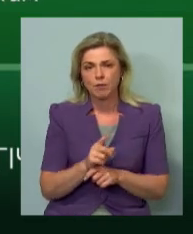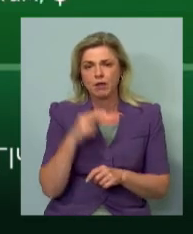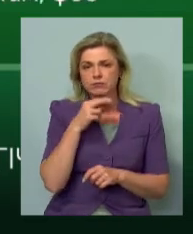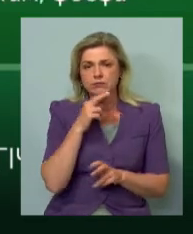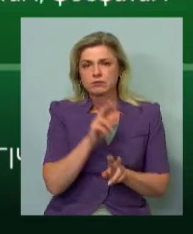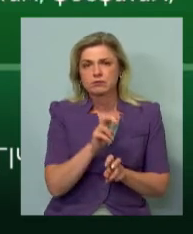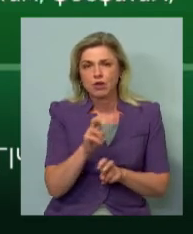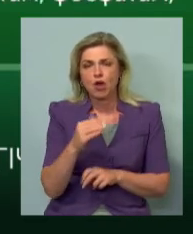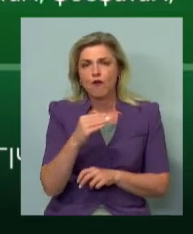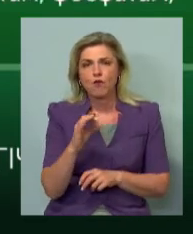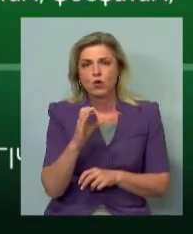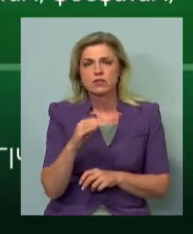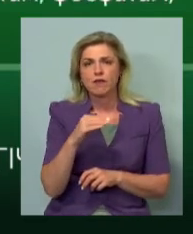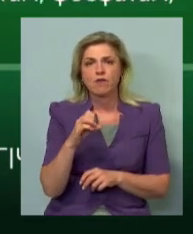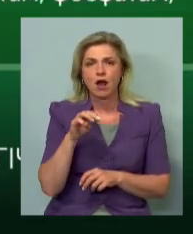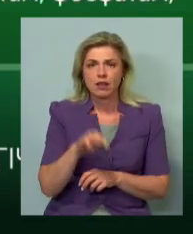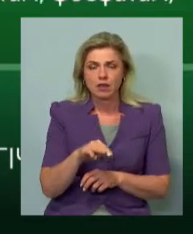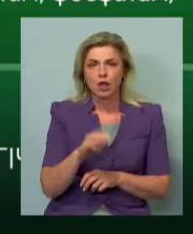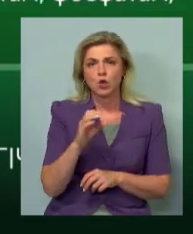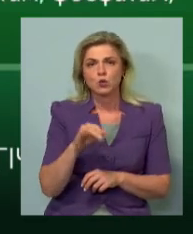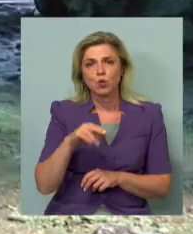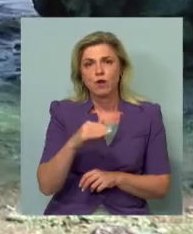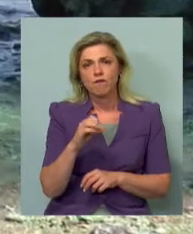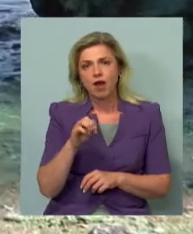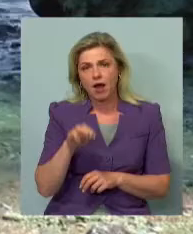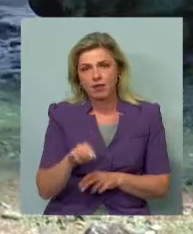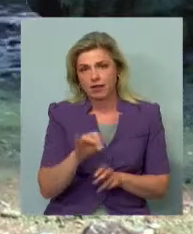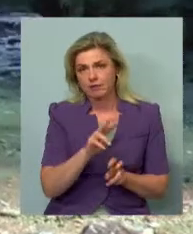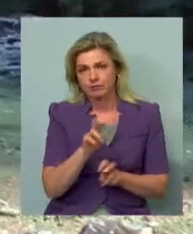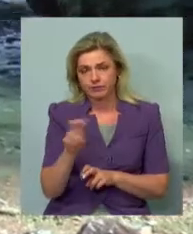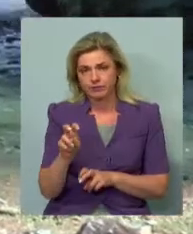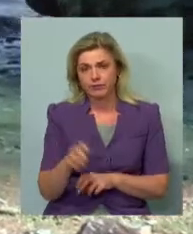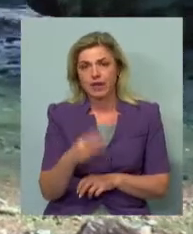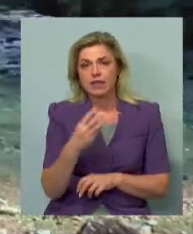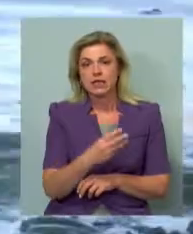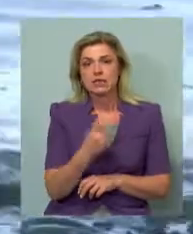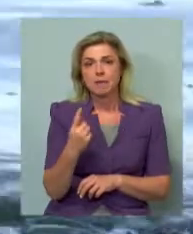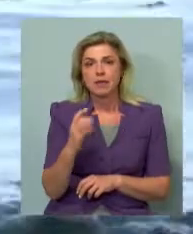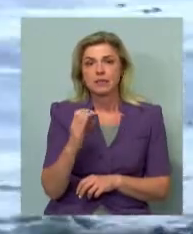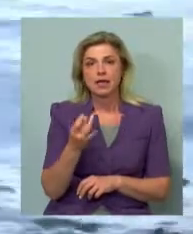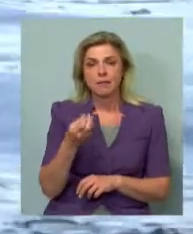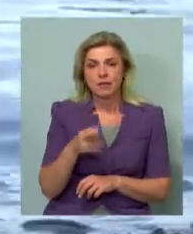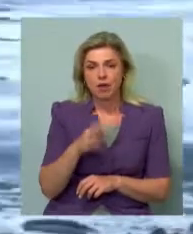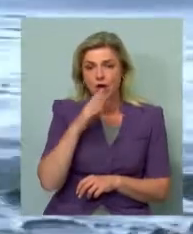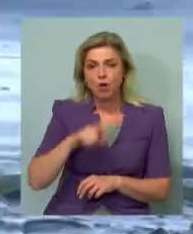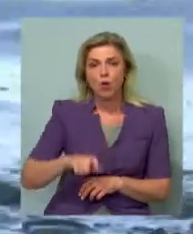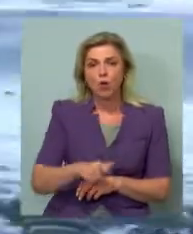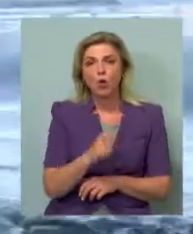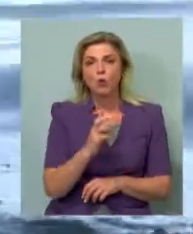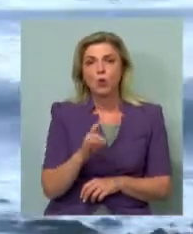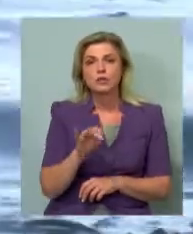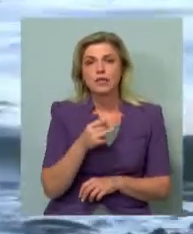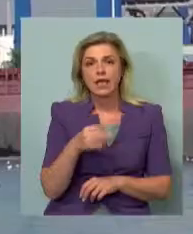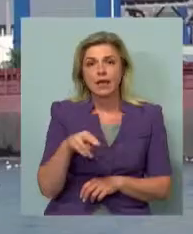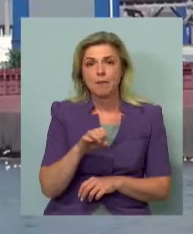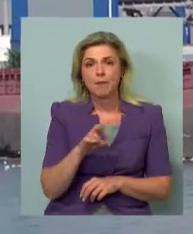нітратам, фосфатам, хлоридам та сульфатам. Нагадаємо, 31 серпня у акваторії Буського лиману поблизу